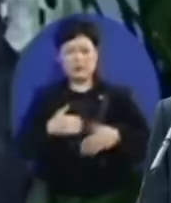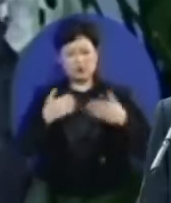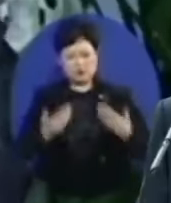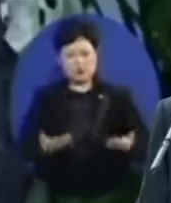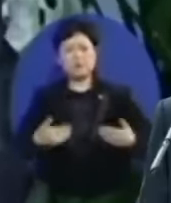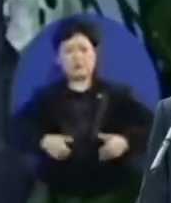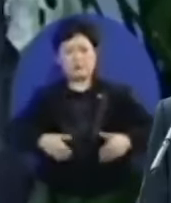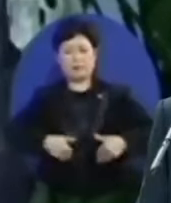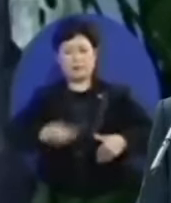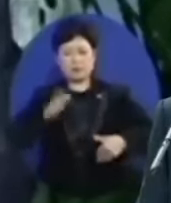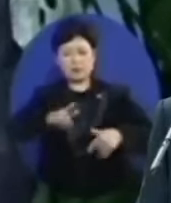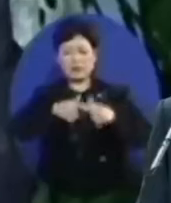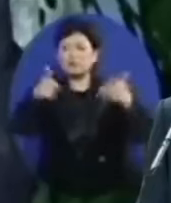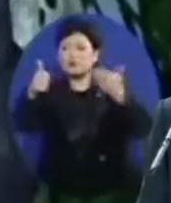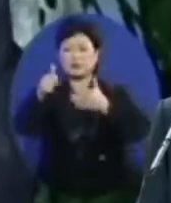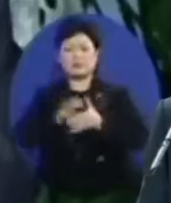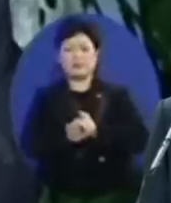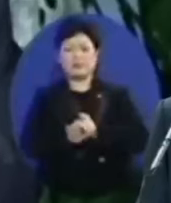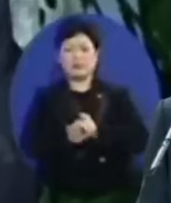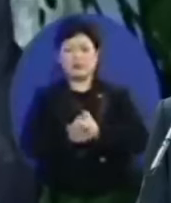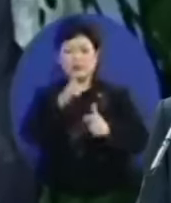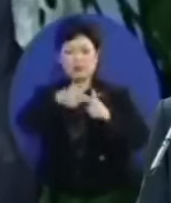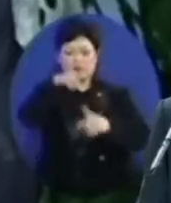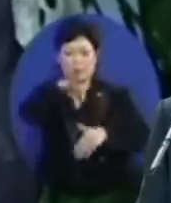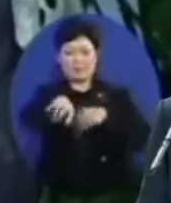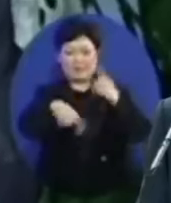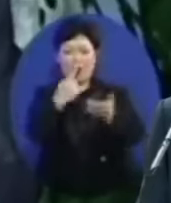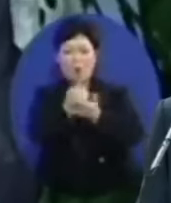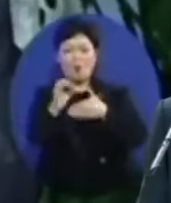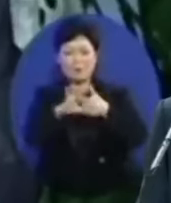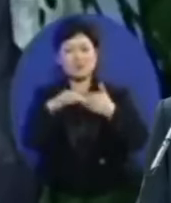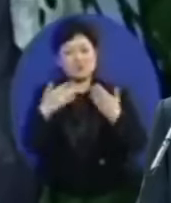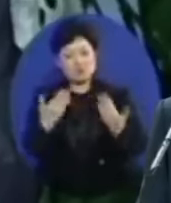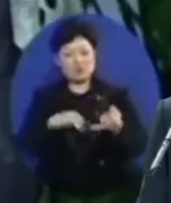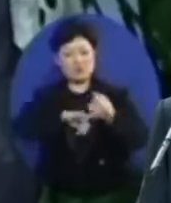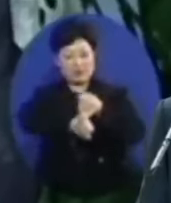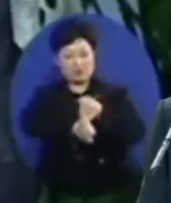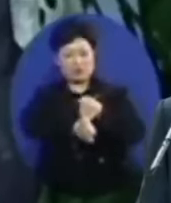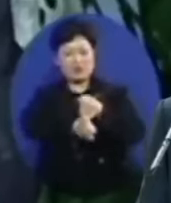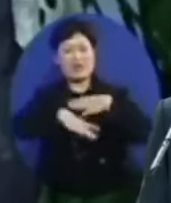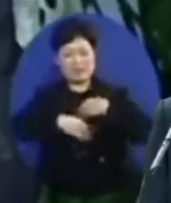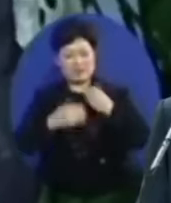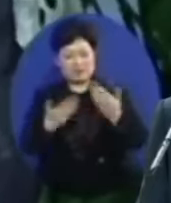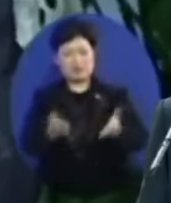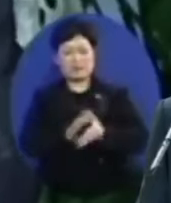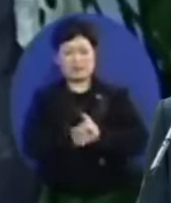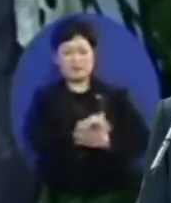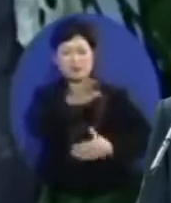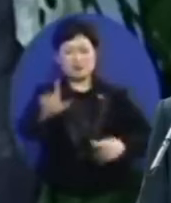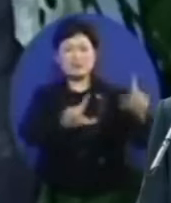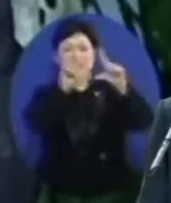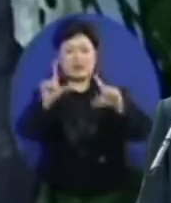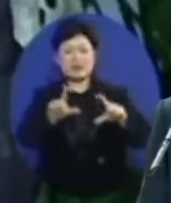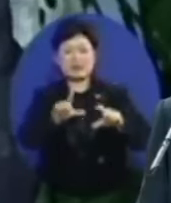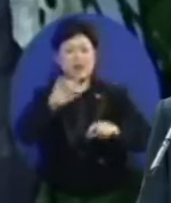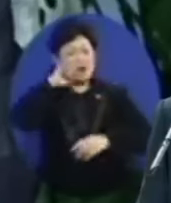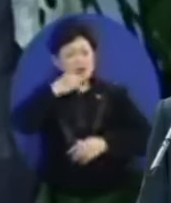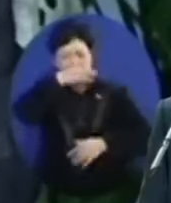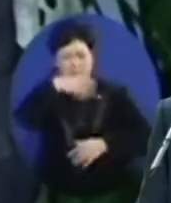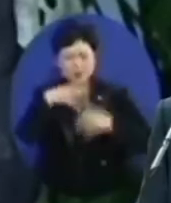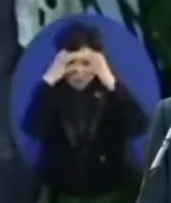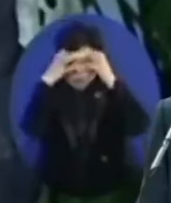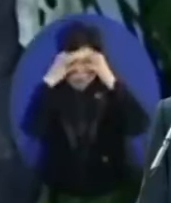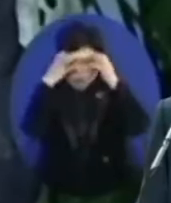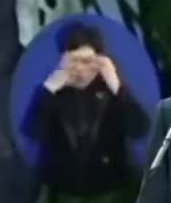그런데 예수님은 예수님 앞에 나오면 쉬게 해주겠다고 말한 것입니다. 아무리 우리 생활이 어렵고